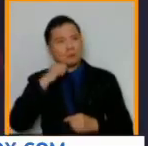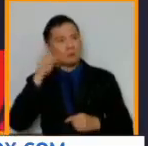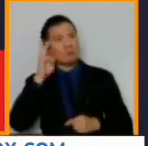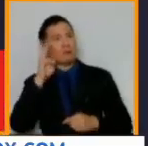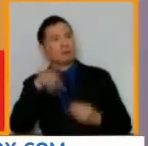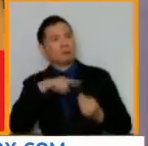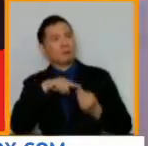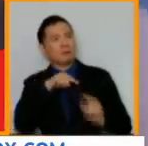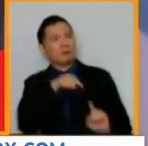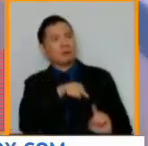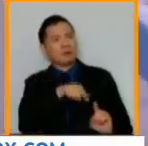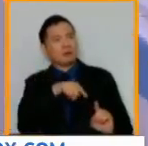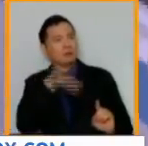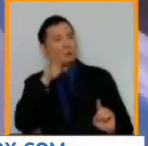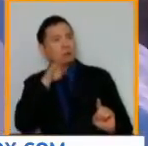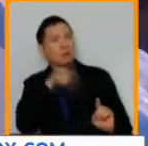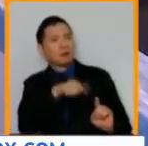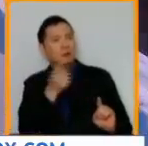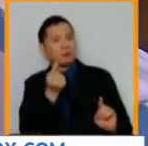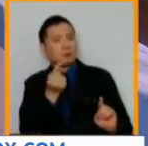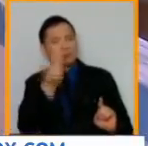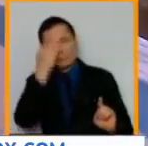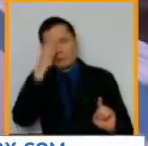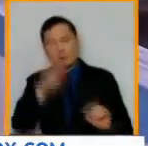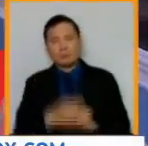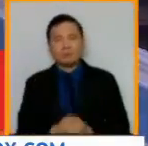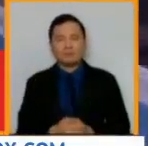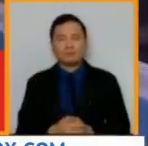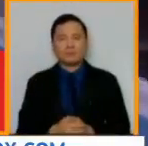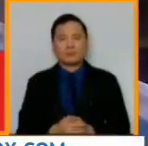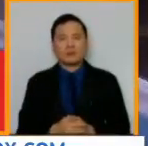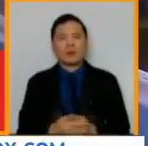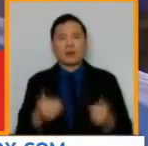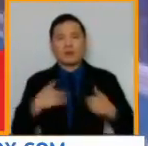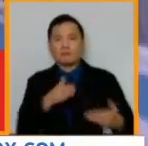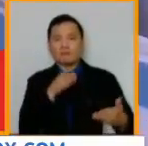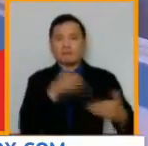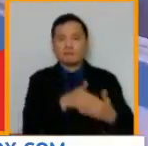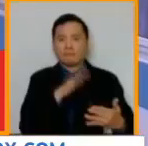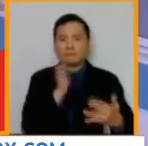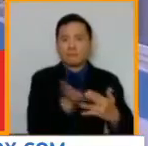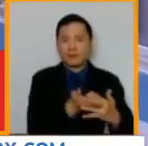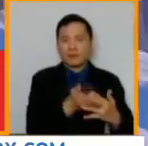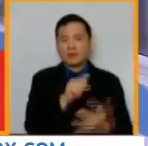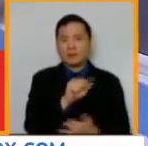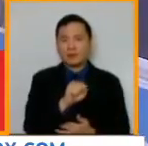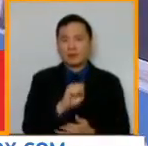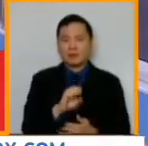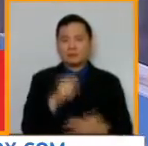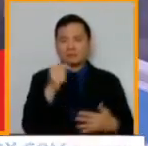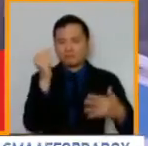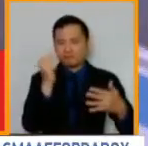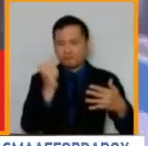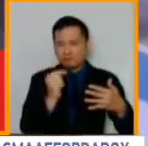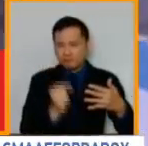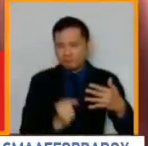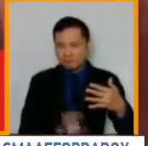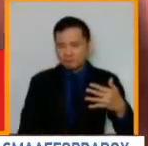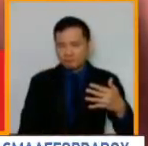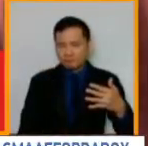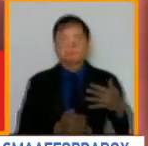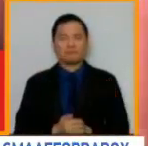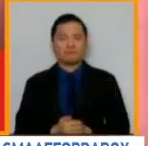ko na may mga ganun. Maharap sila sa reklamong falsification of public documents at paglabag sa Republic Act